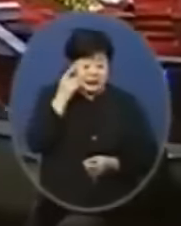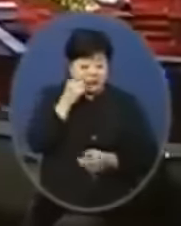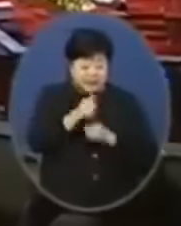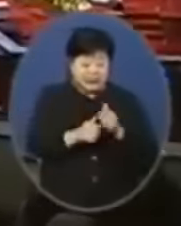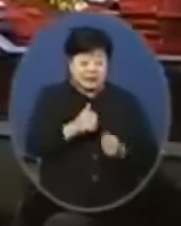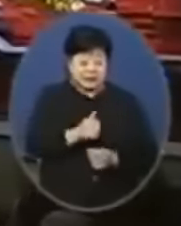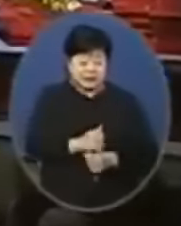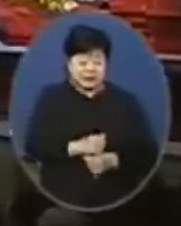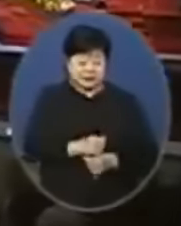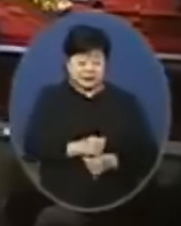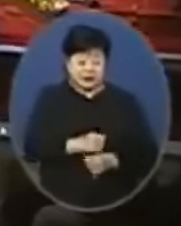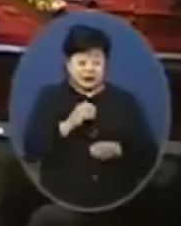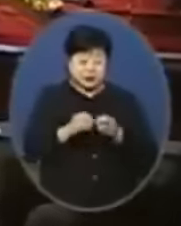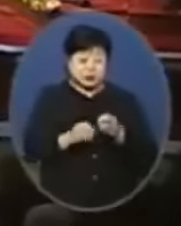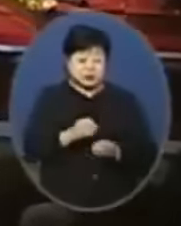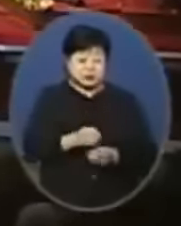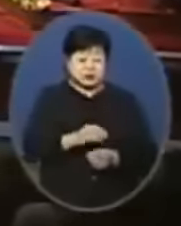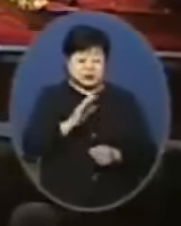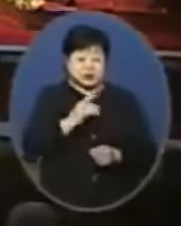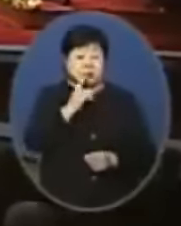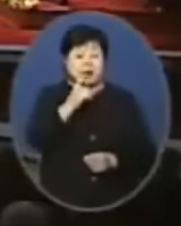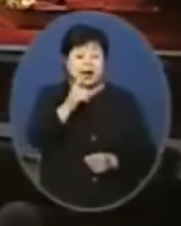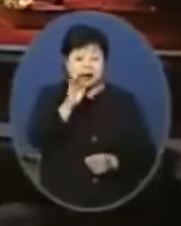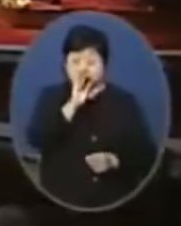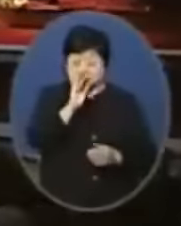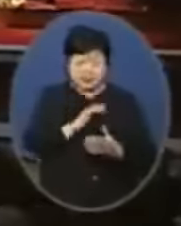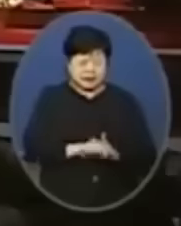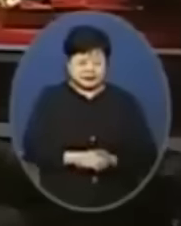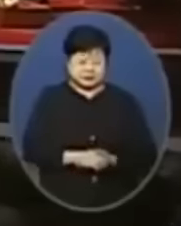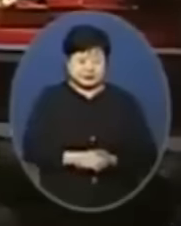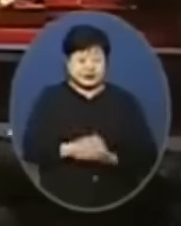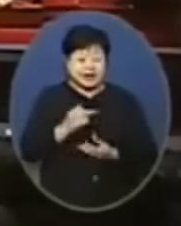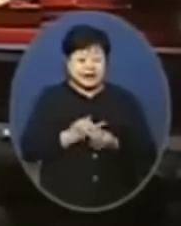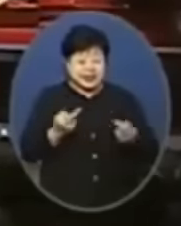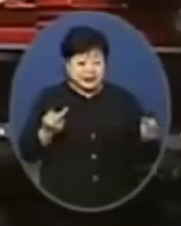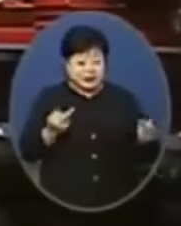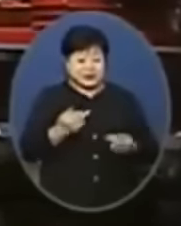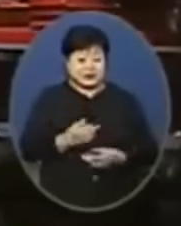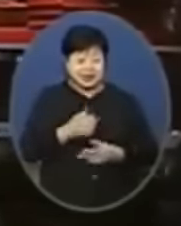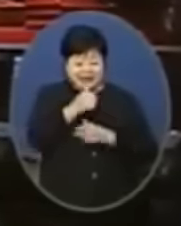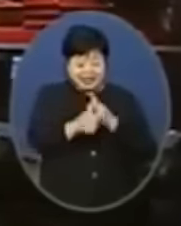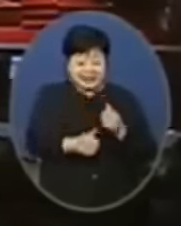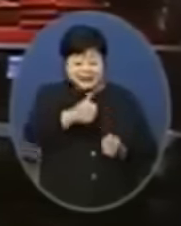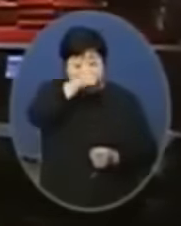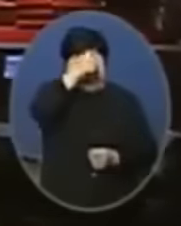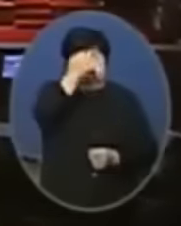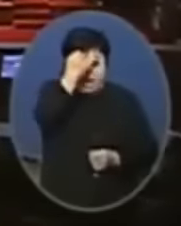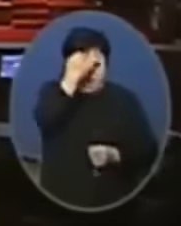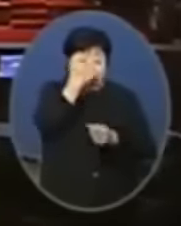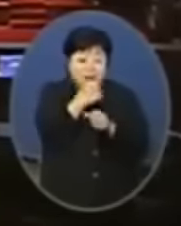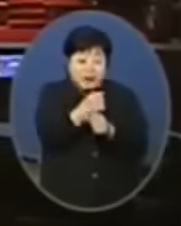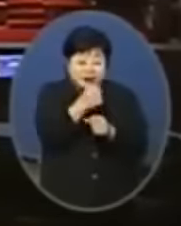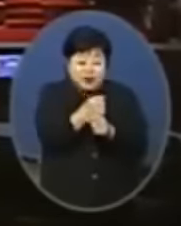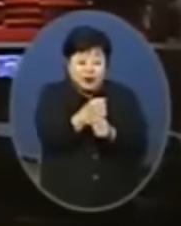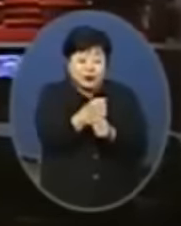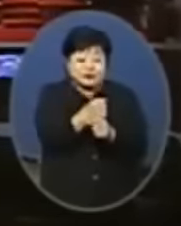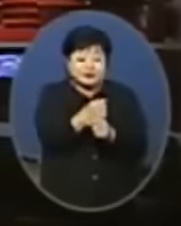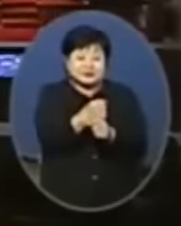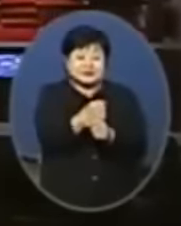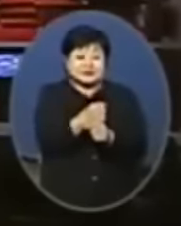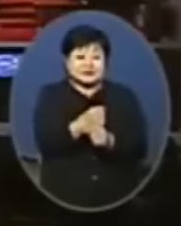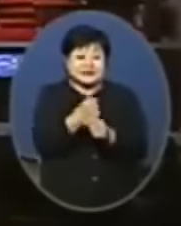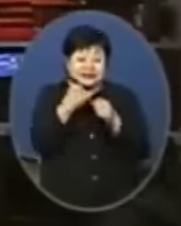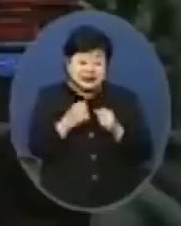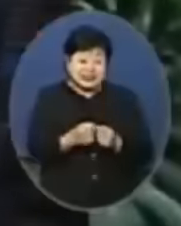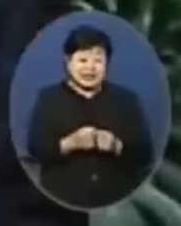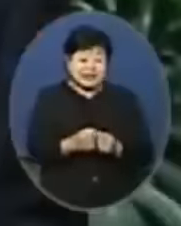하나님의 솜씨를 타다는 것이 되니까 좋지 않지요. 에덴 동산에 하나님이 아담과 하와를 살게